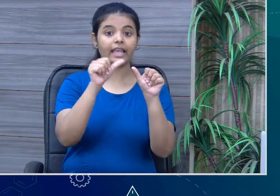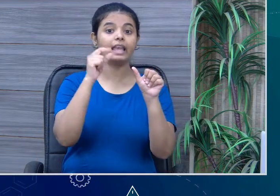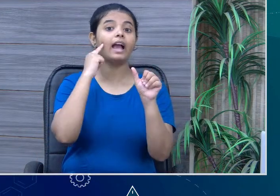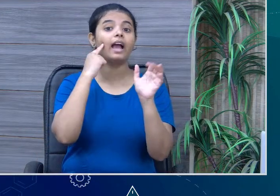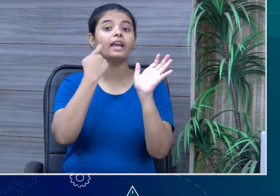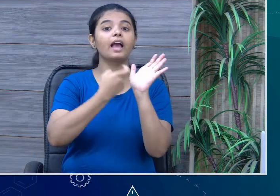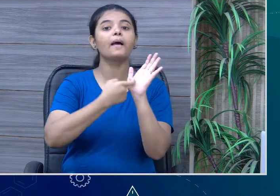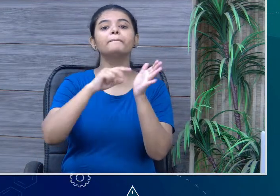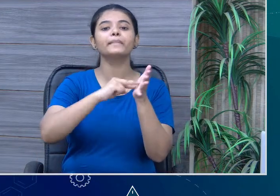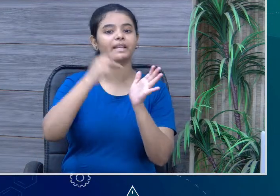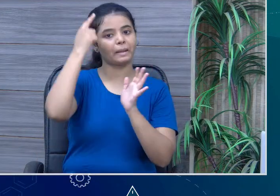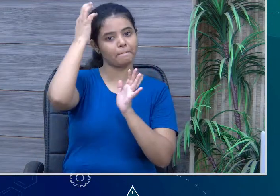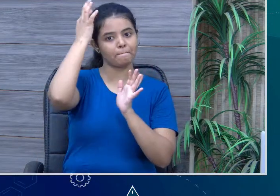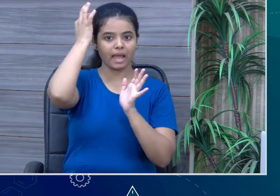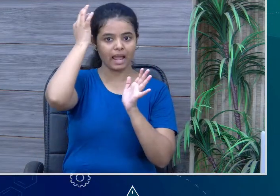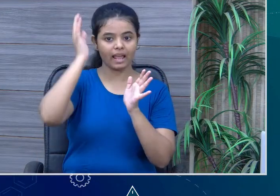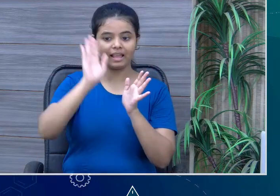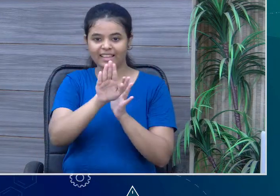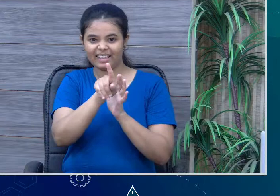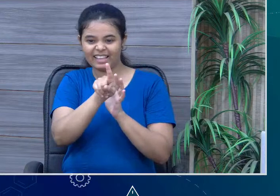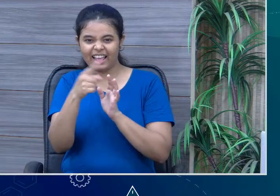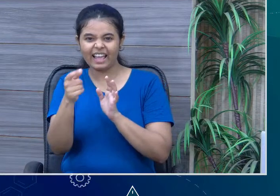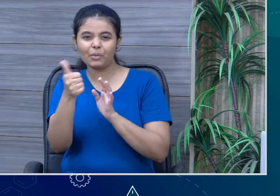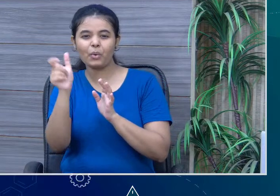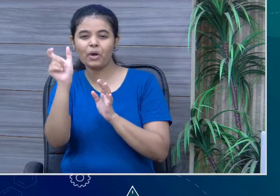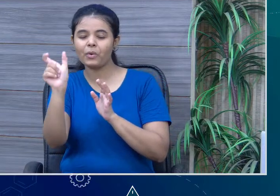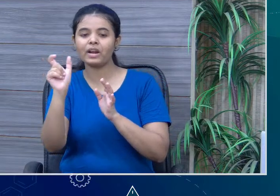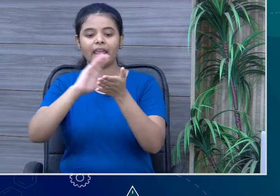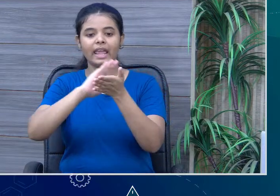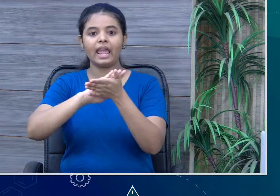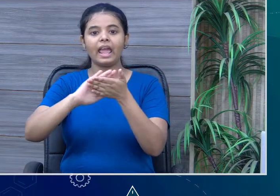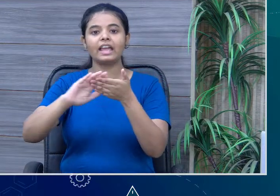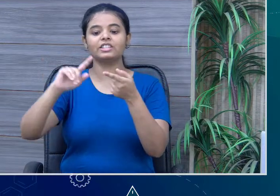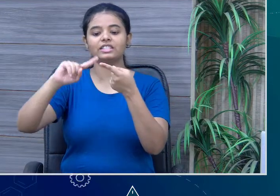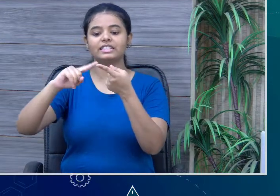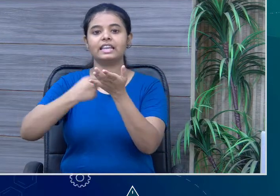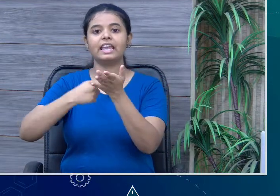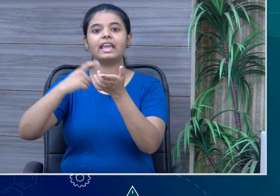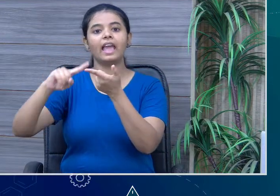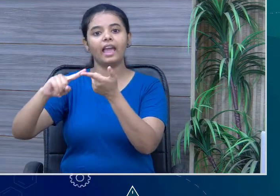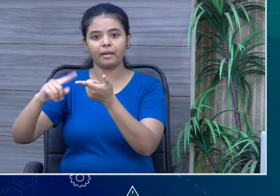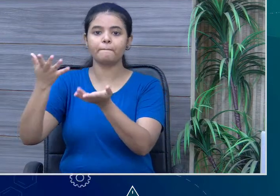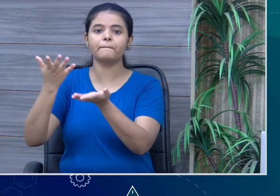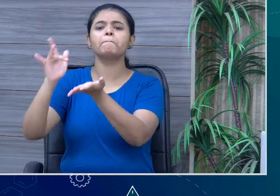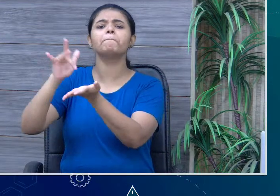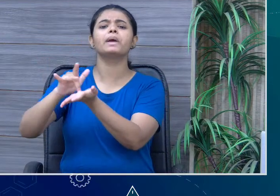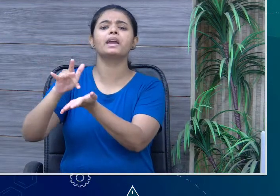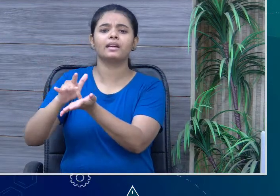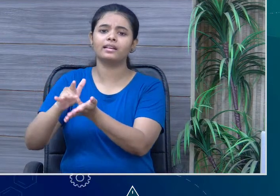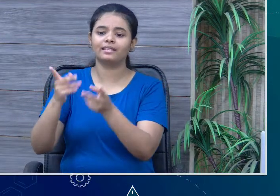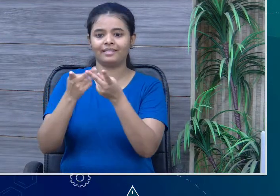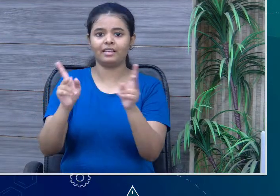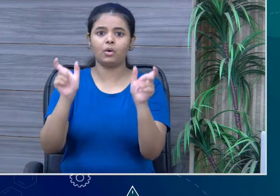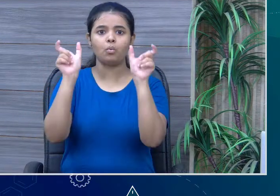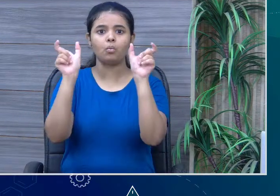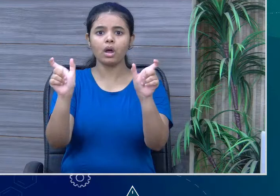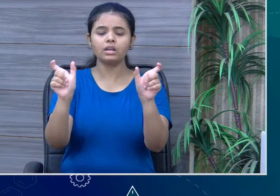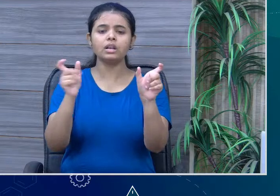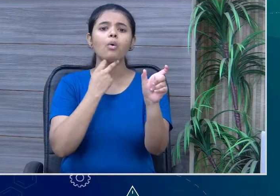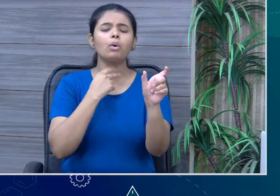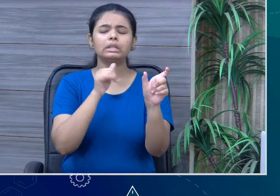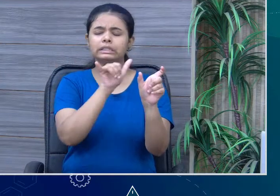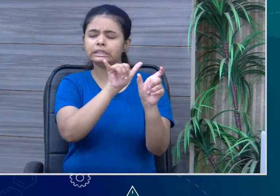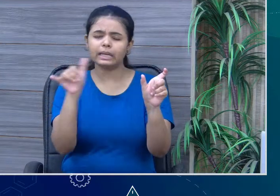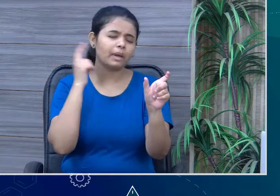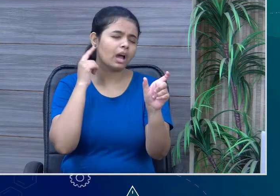हमारे बाल, and H-E-R-E, hair is जगह. Right. So these are very small homophones जो हम